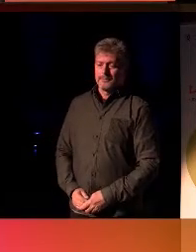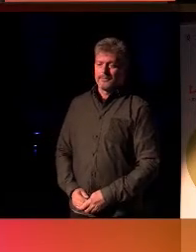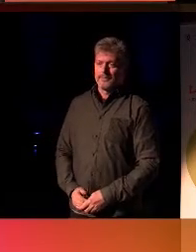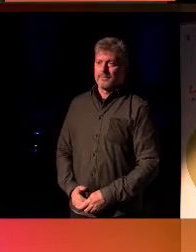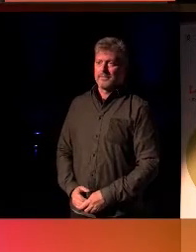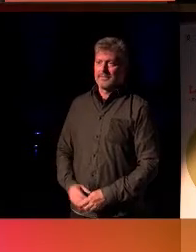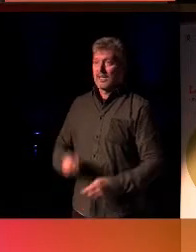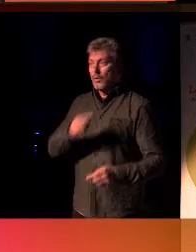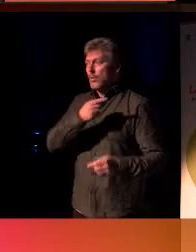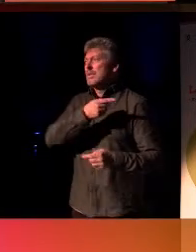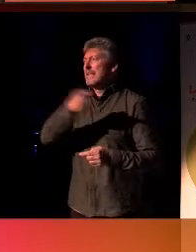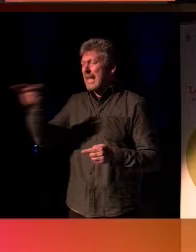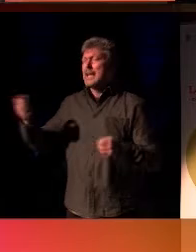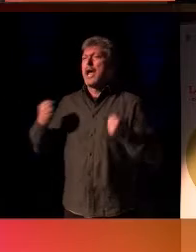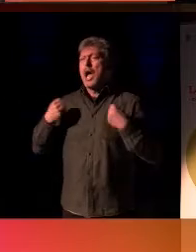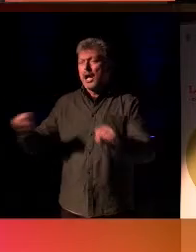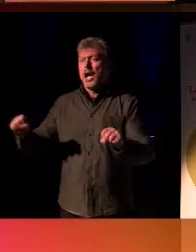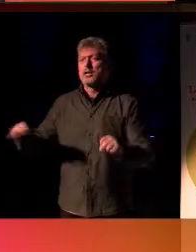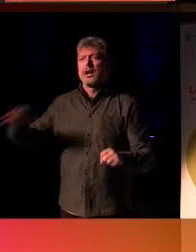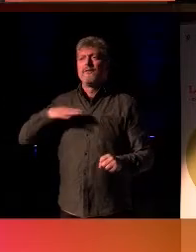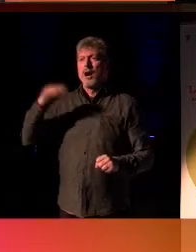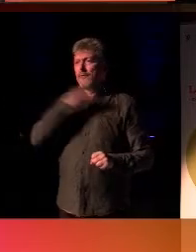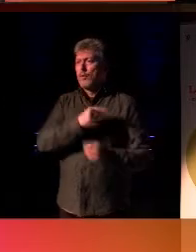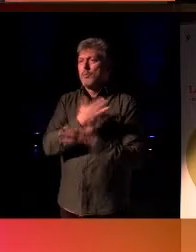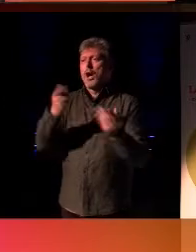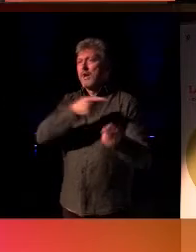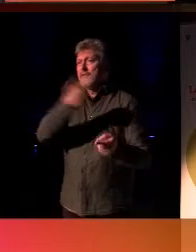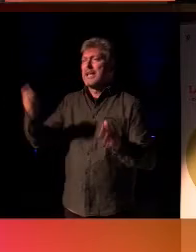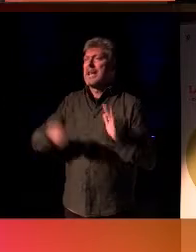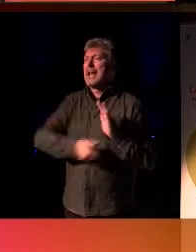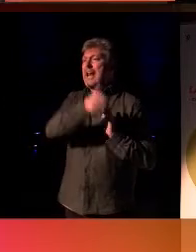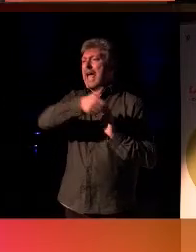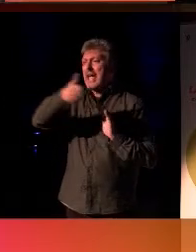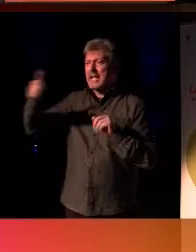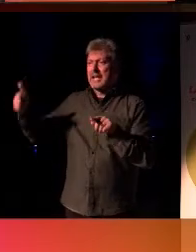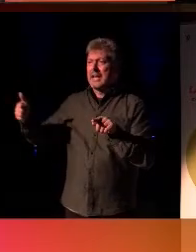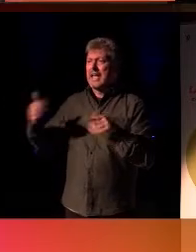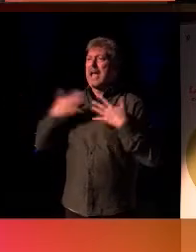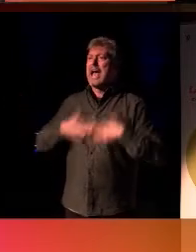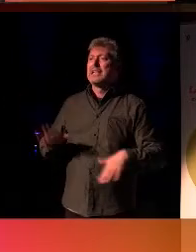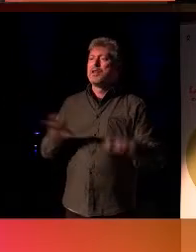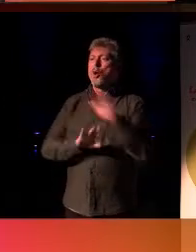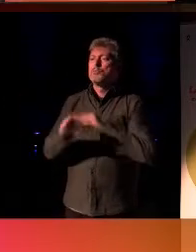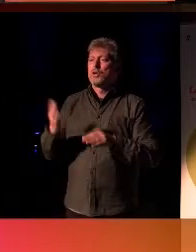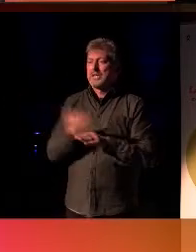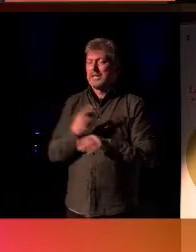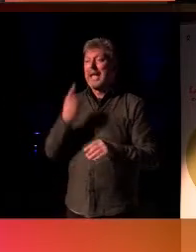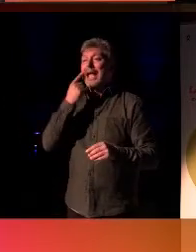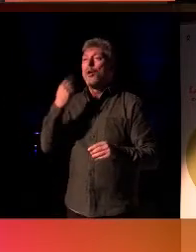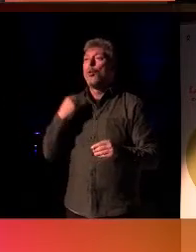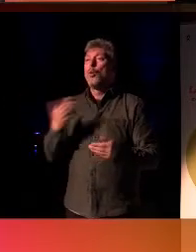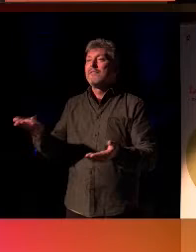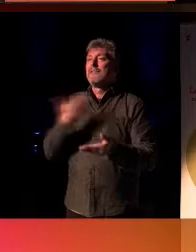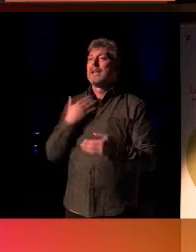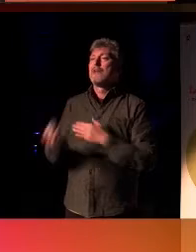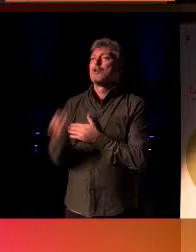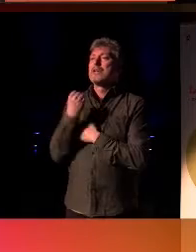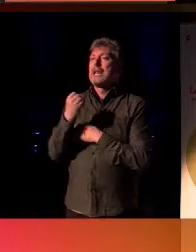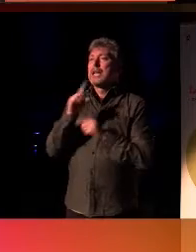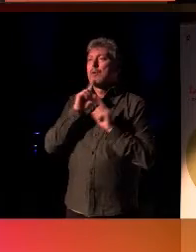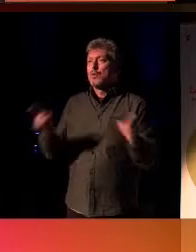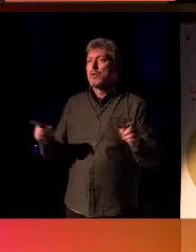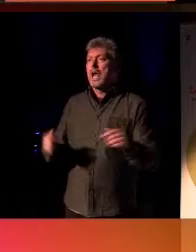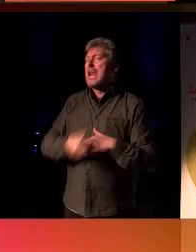Dere er engasjerte fagfolk, og mange av dere er ledere i helse- og omsorgstjenesten. I går så fikk vi et forsterket budskap om at